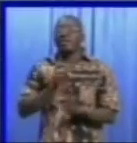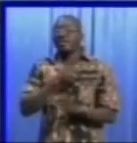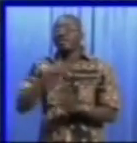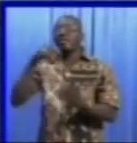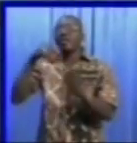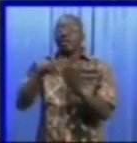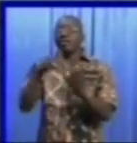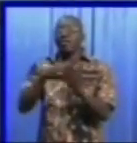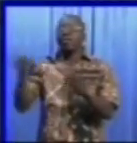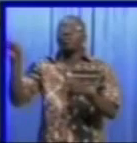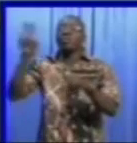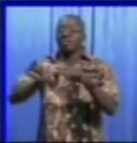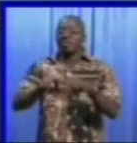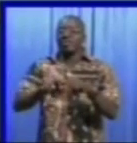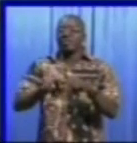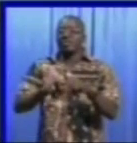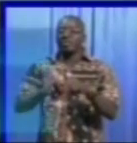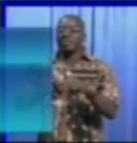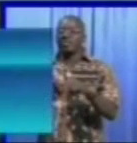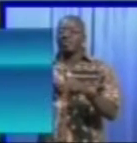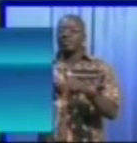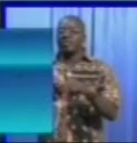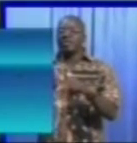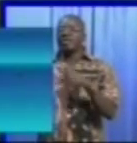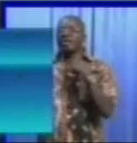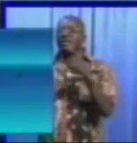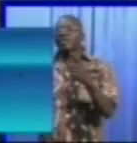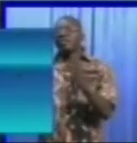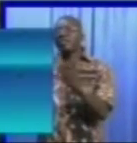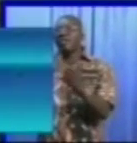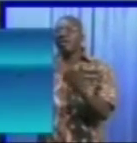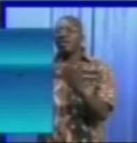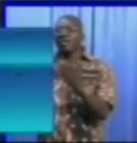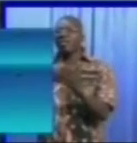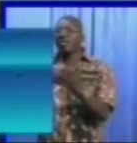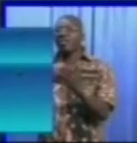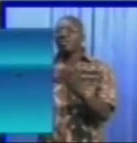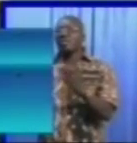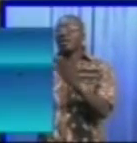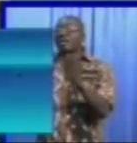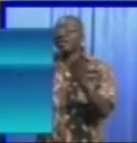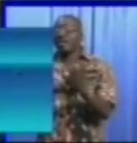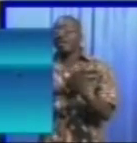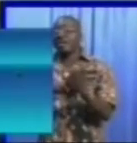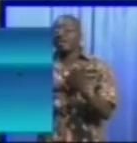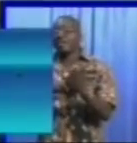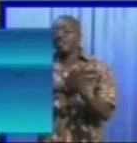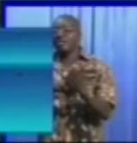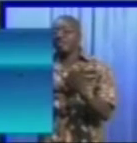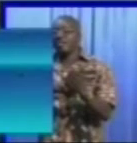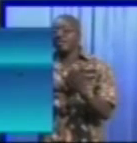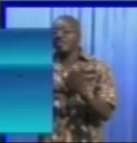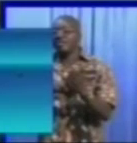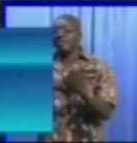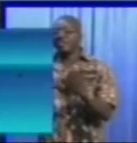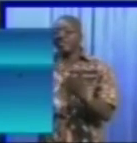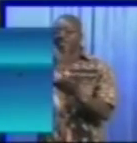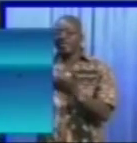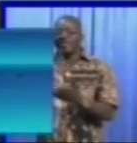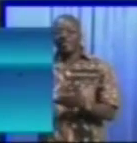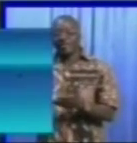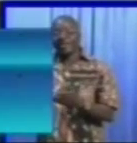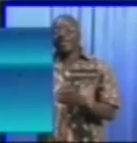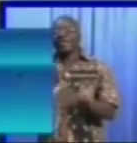encore plus. Lui qui vit constamment les rigueurs du climat et qui dépend chaque année de